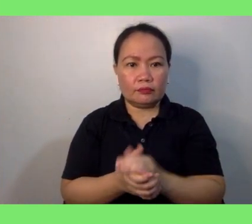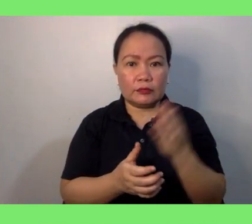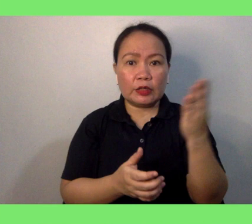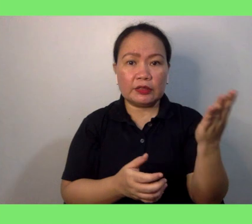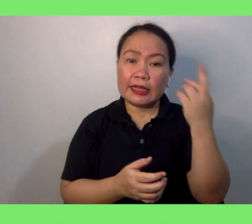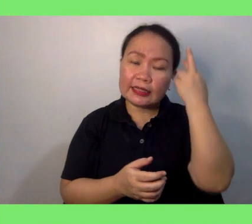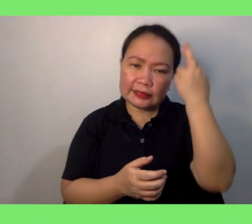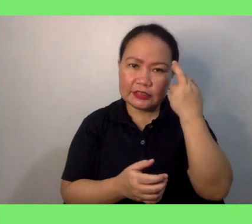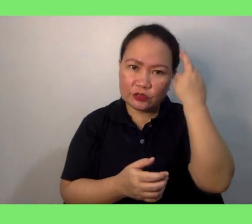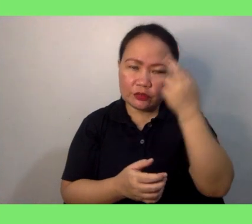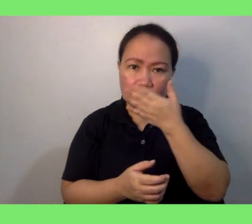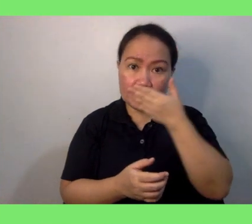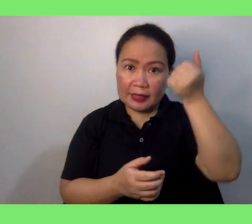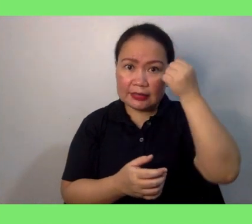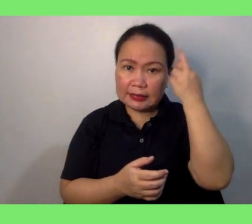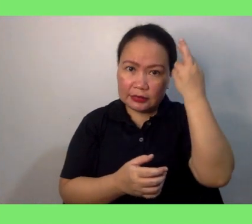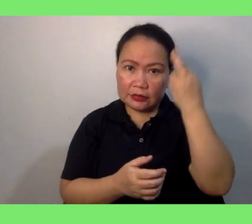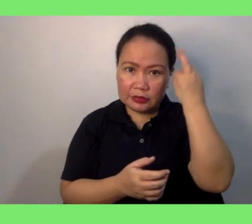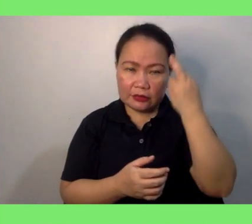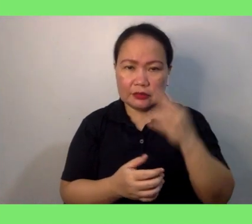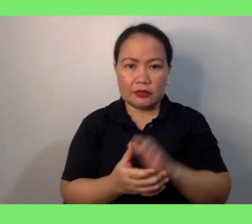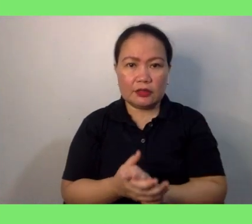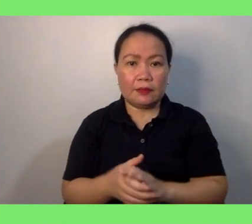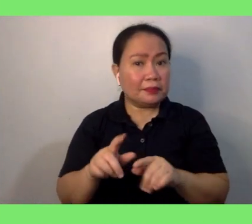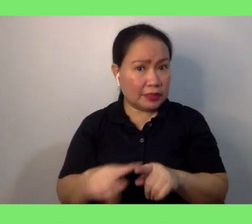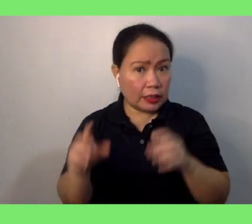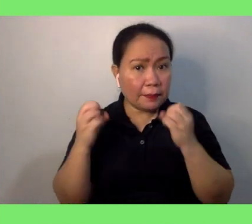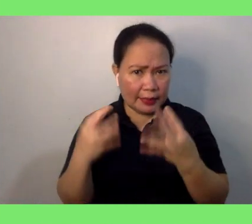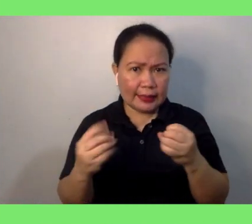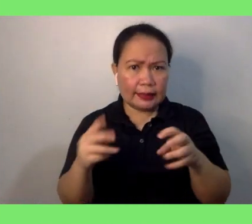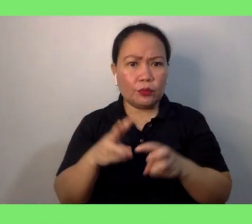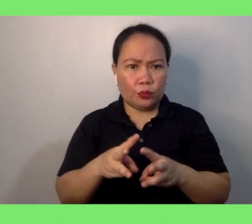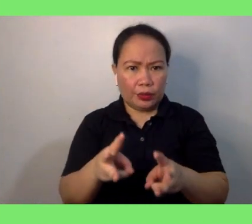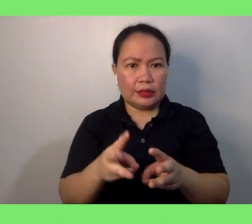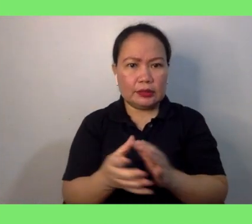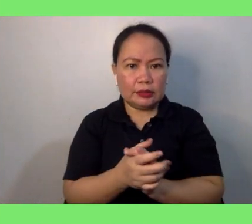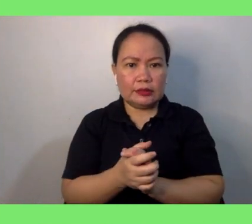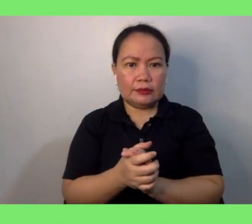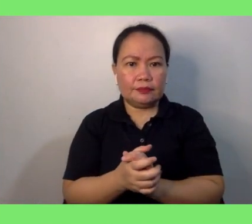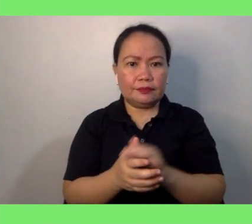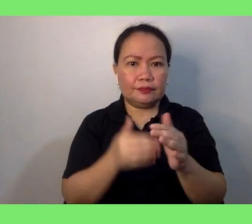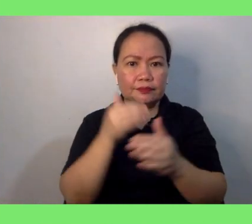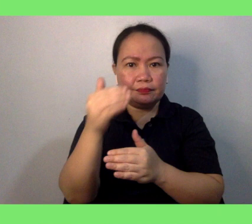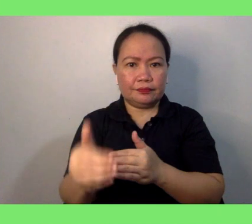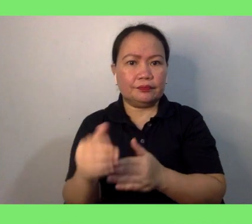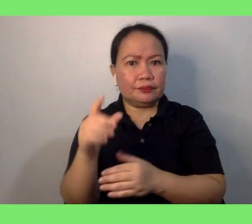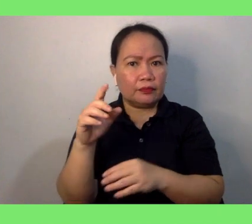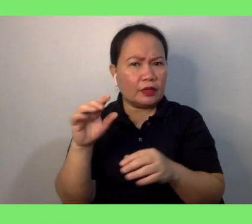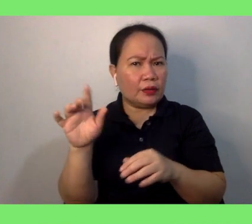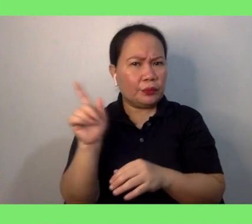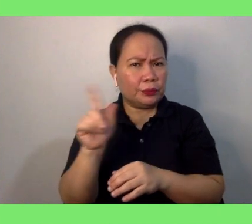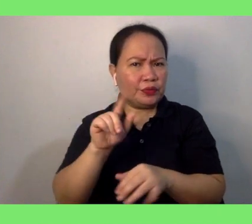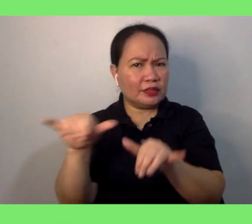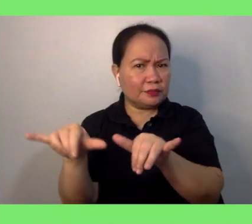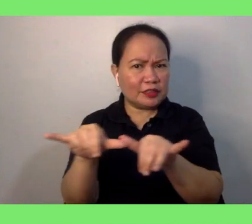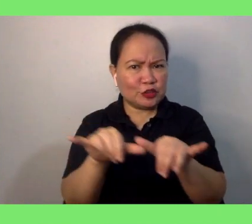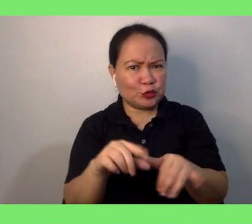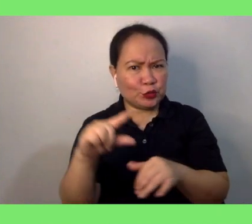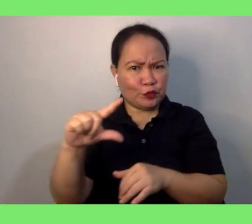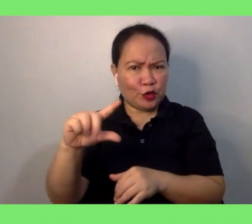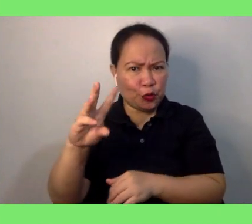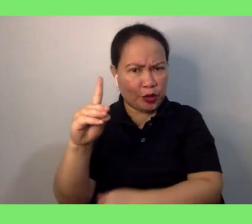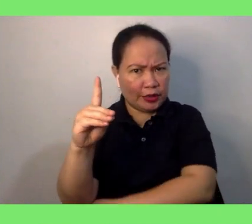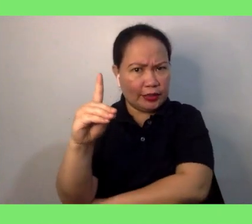po yung pinaka-reason niyan. Okay? So, ang daming ways. Pwede ito, pwede yun. Next, the measure of angle D. Oh, ito madali na